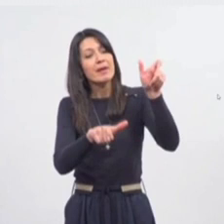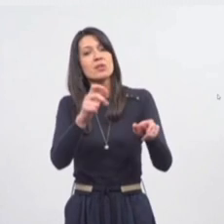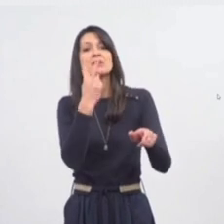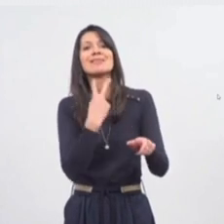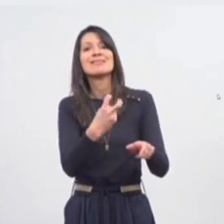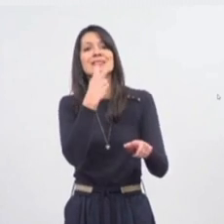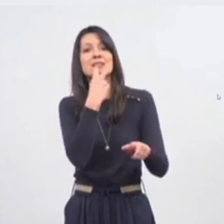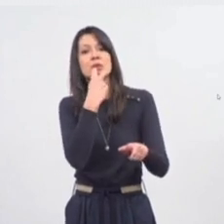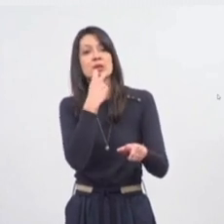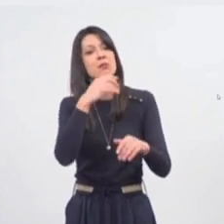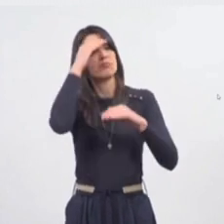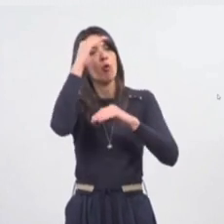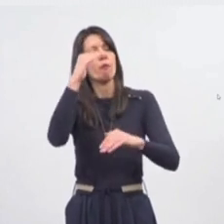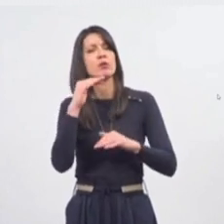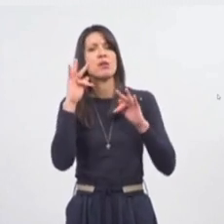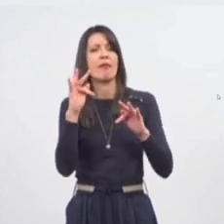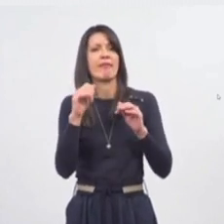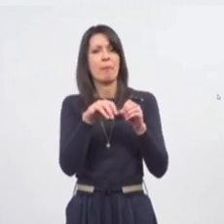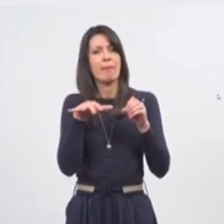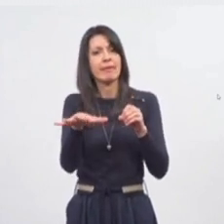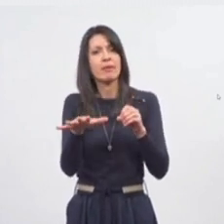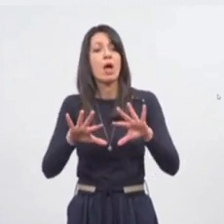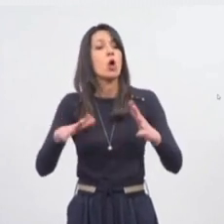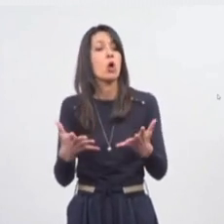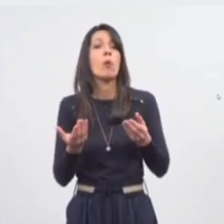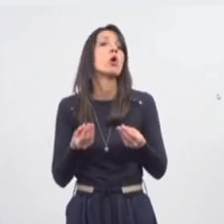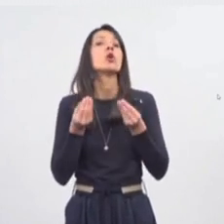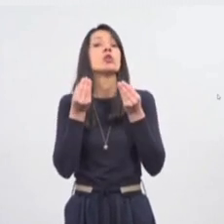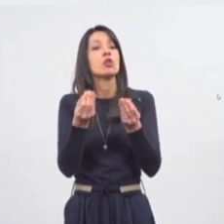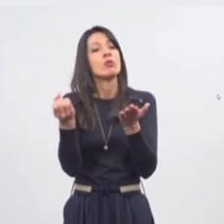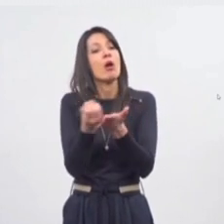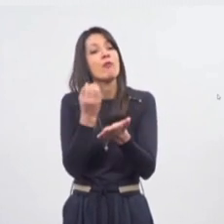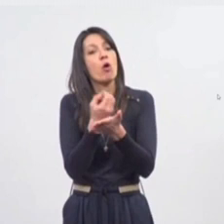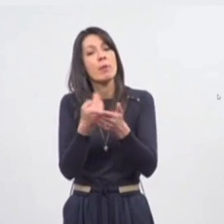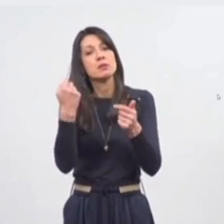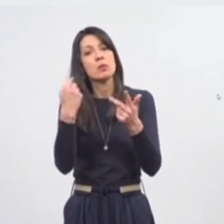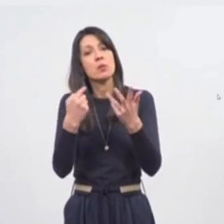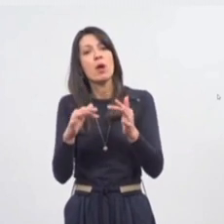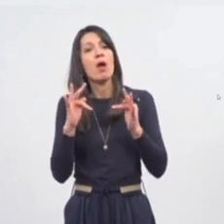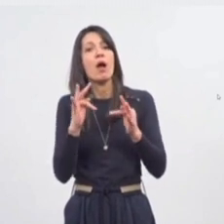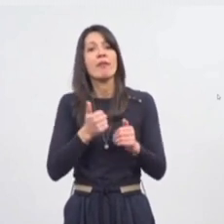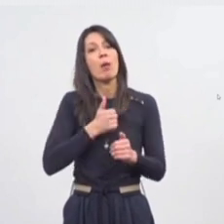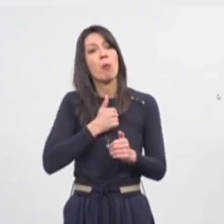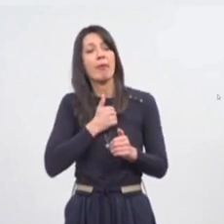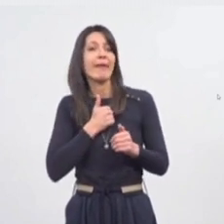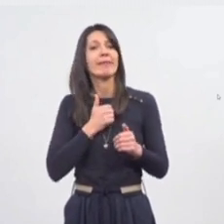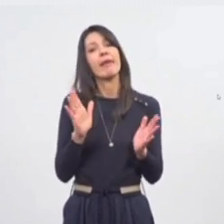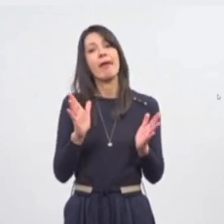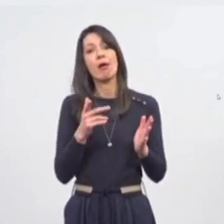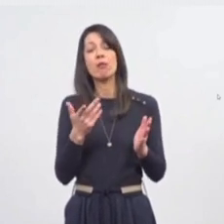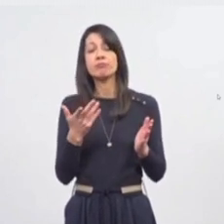les médias, notamment en leur donnant accès à un certain nombre d'informations sur la propriété des médias, un objectif donc